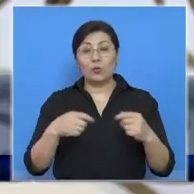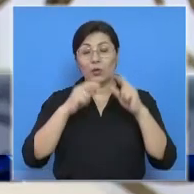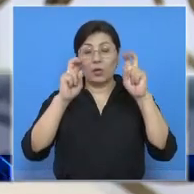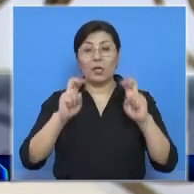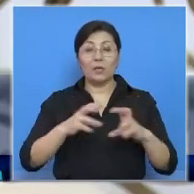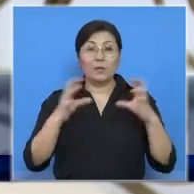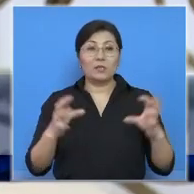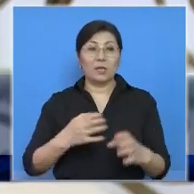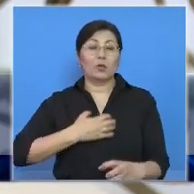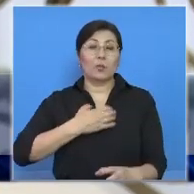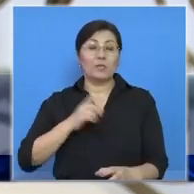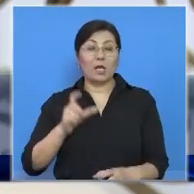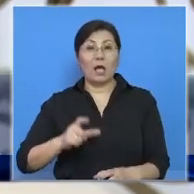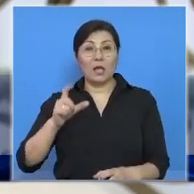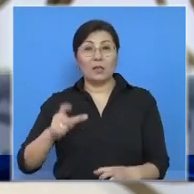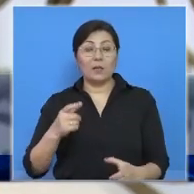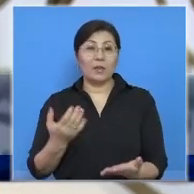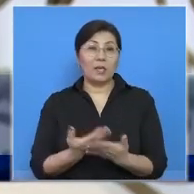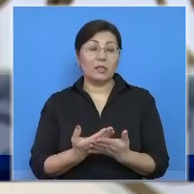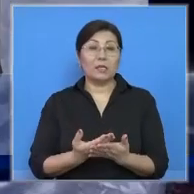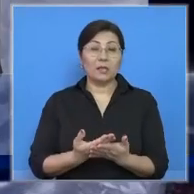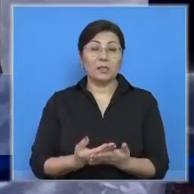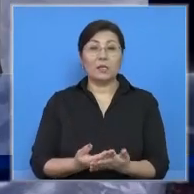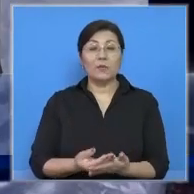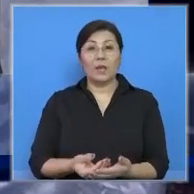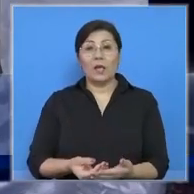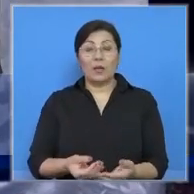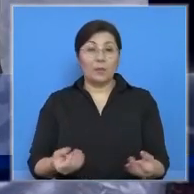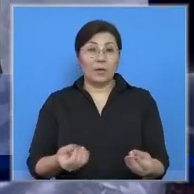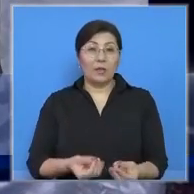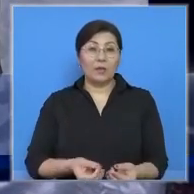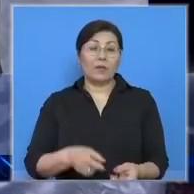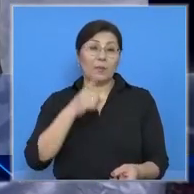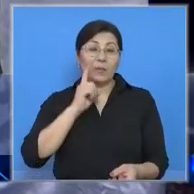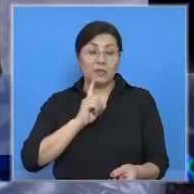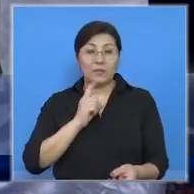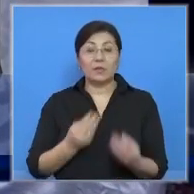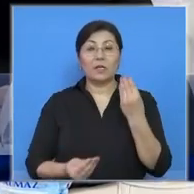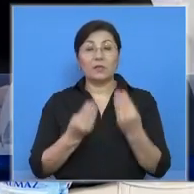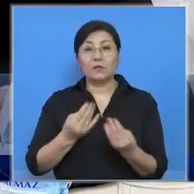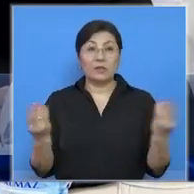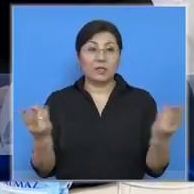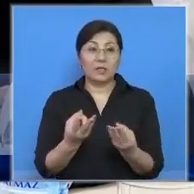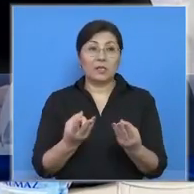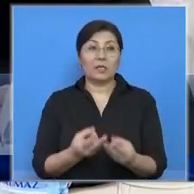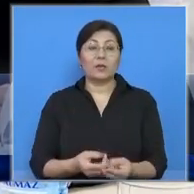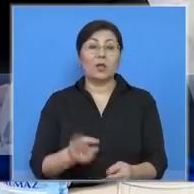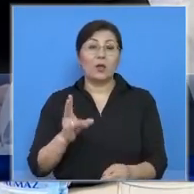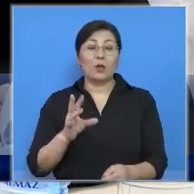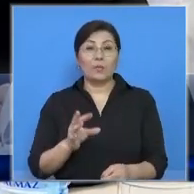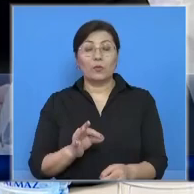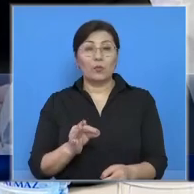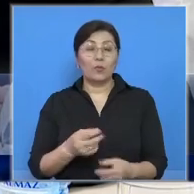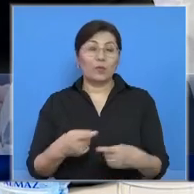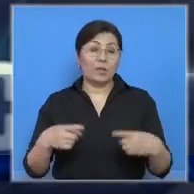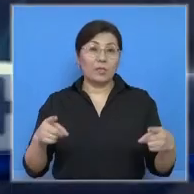маңызды. Адамның намысына тимейтін, арын қозғамайтын әзіл болса орынды. Алайда той көңілді өту керек дегенді қазір кей асабалар